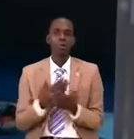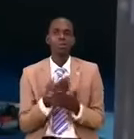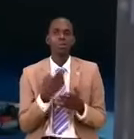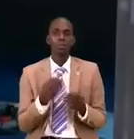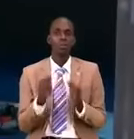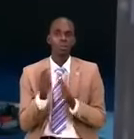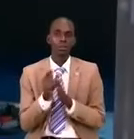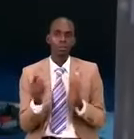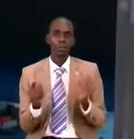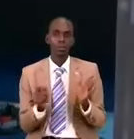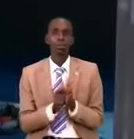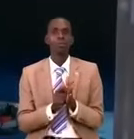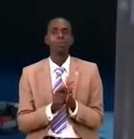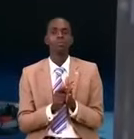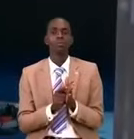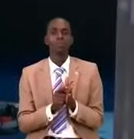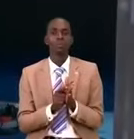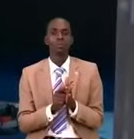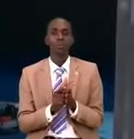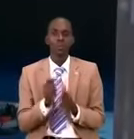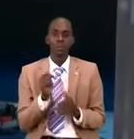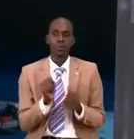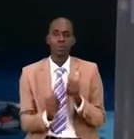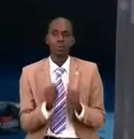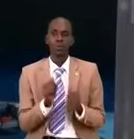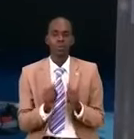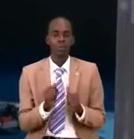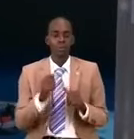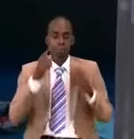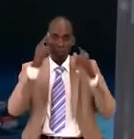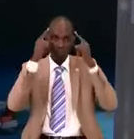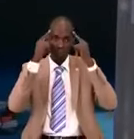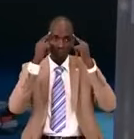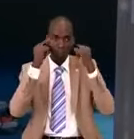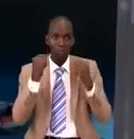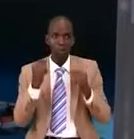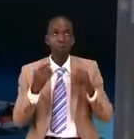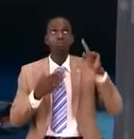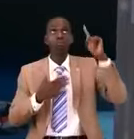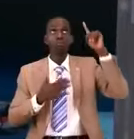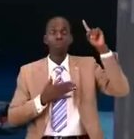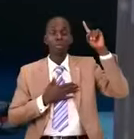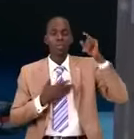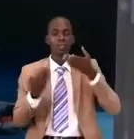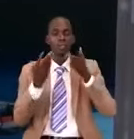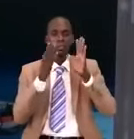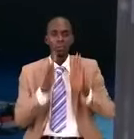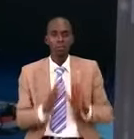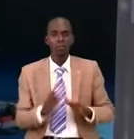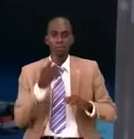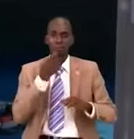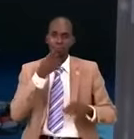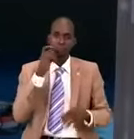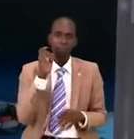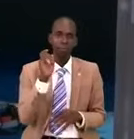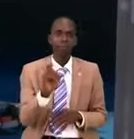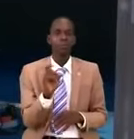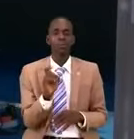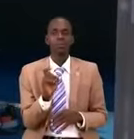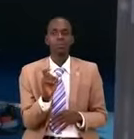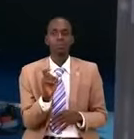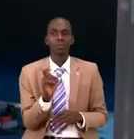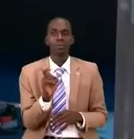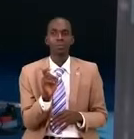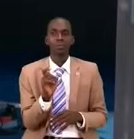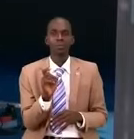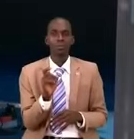ne tendez tourne ni à droite ni à gauche afin de réussir dans